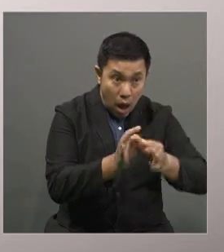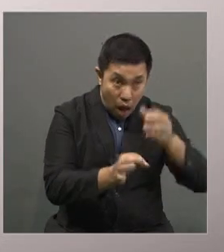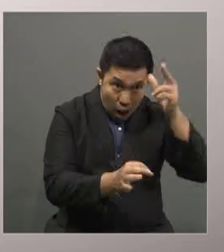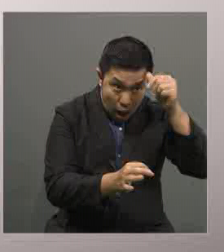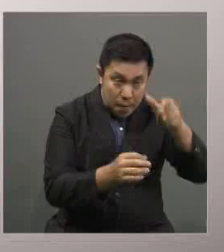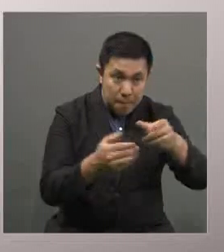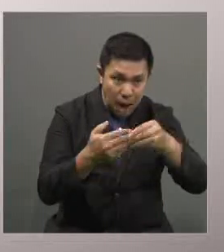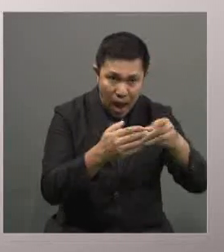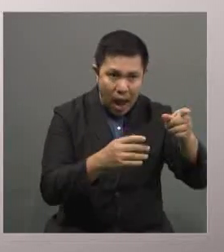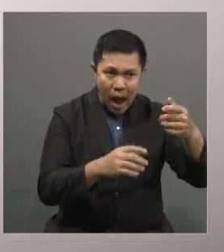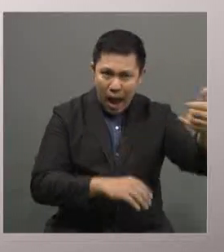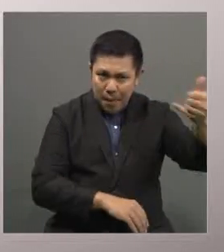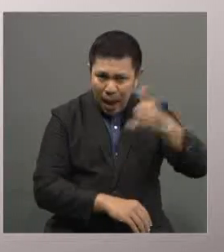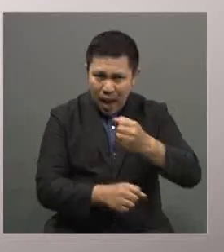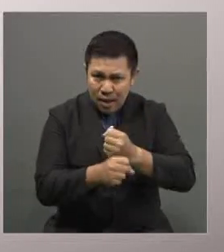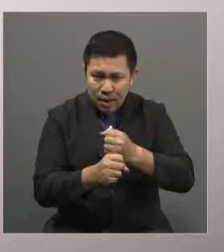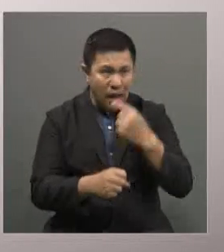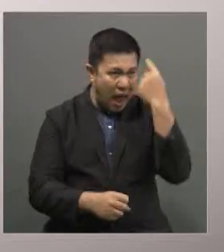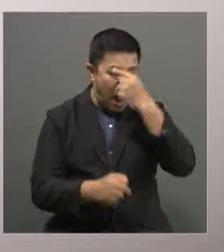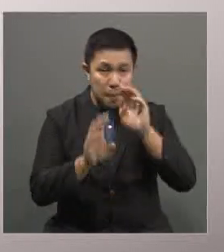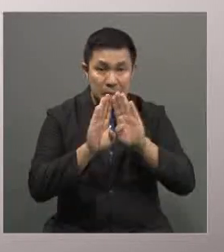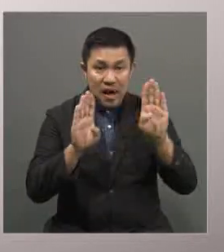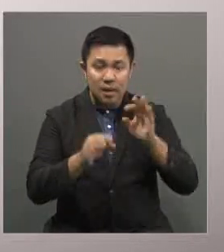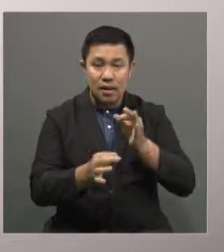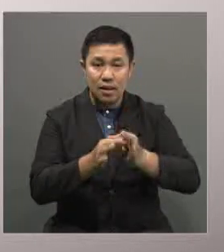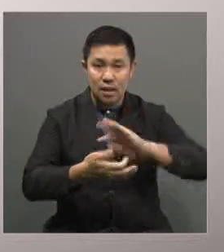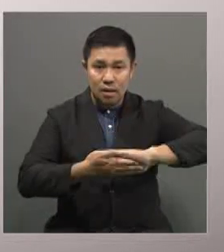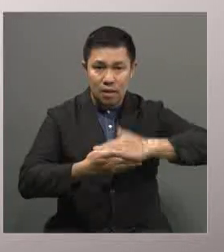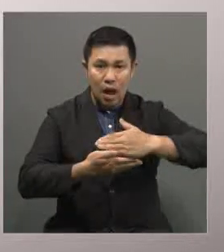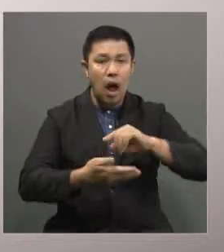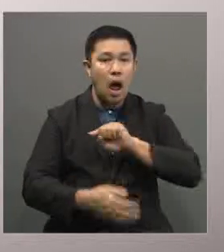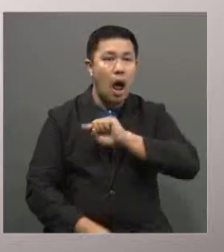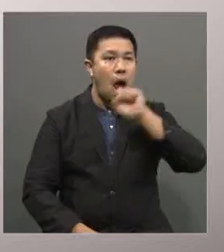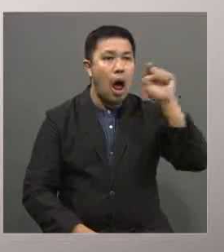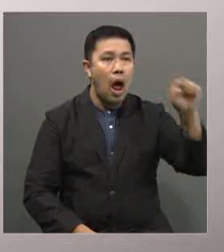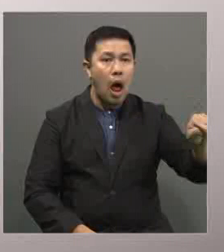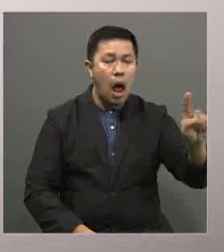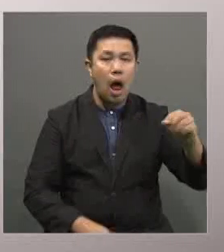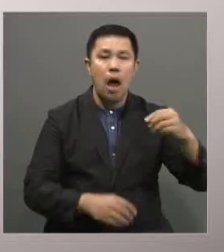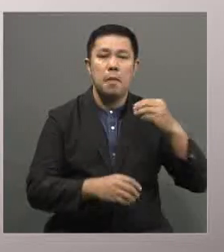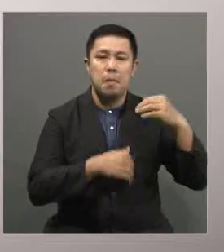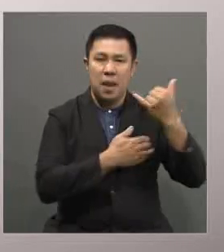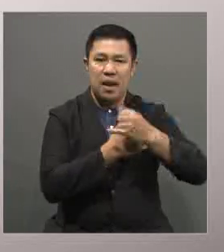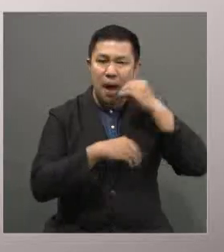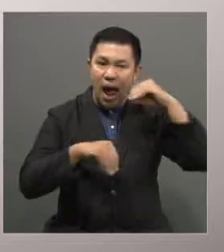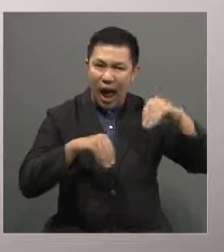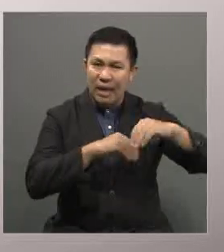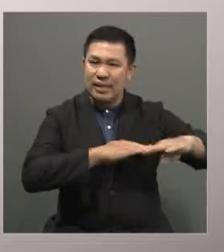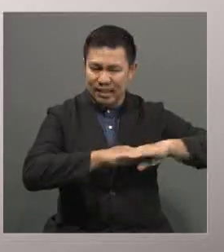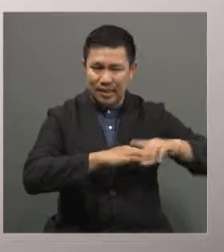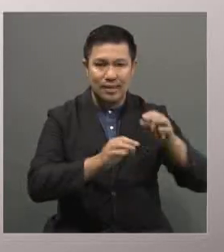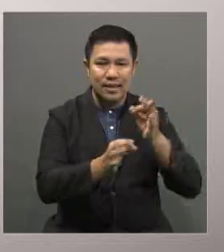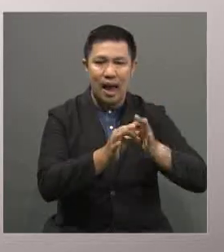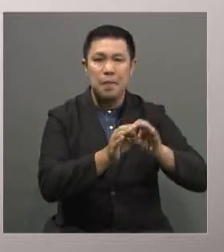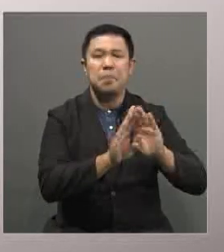เนี่ยผ่านช่องทางธรรมชาติไปสแกนหน้าเปิดบัญชีปลายทางที่ฝั่งประเทศเพื่อนบ้านบ้านด้วยเลยนะฮะคดีนี้เกิดจากผู้เสียหาย 2คนครับ